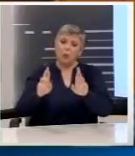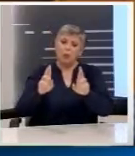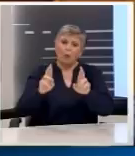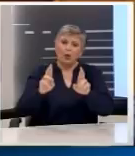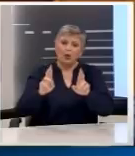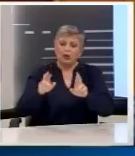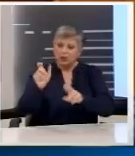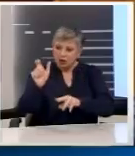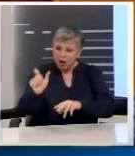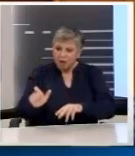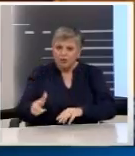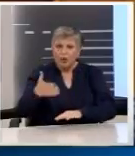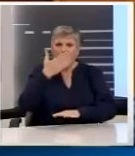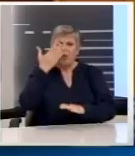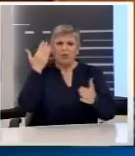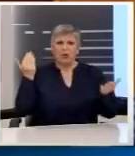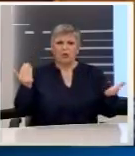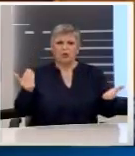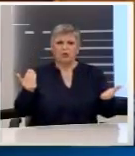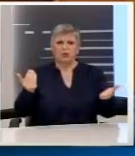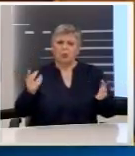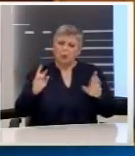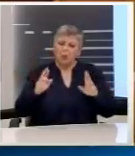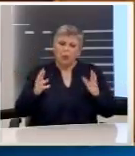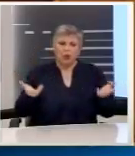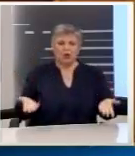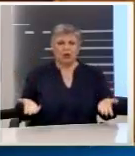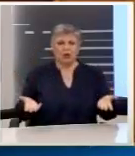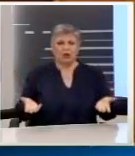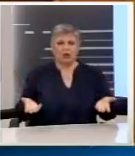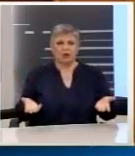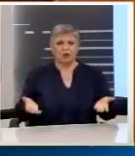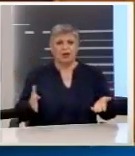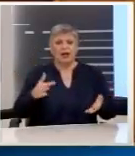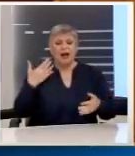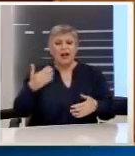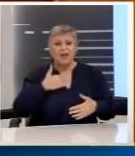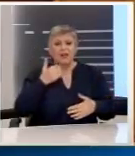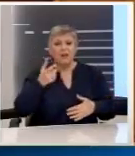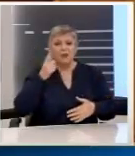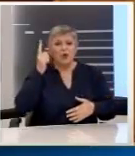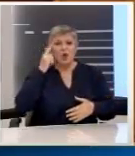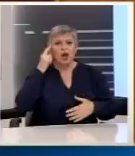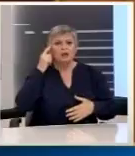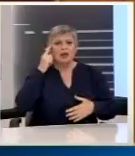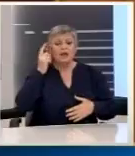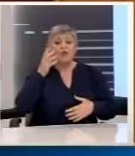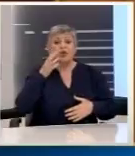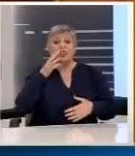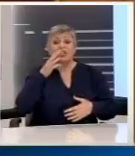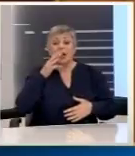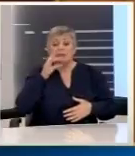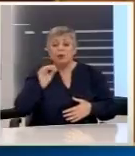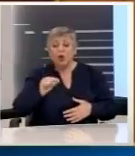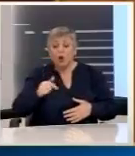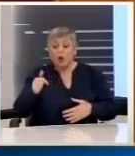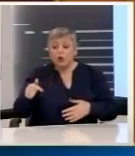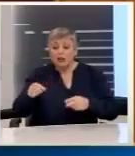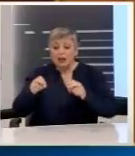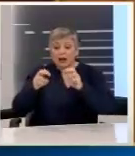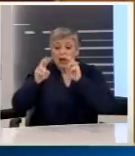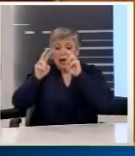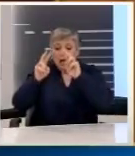μακάρι ο άνθρωπος να είναι αθώος. Όμως η δική σας σπουδή να προεξοφλήσετε τα αποτελέσματα των ερευνών είναι που